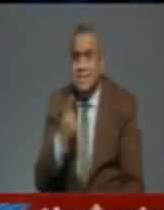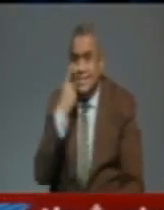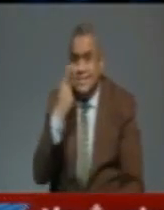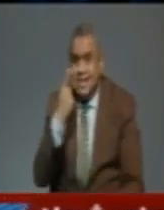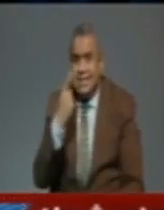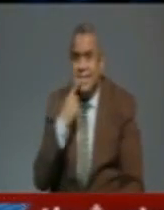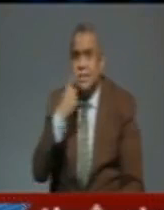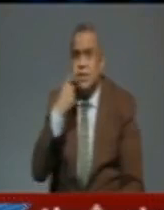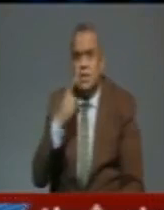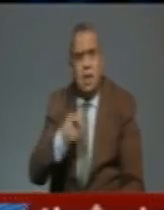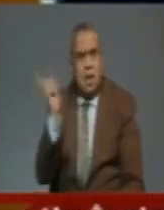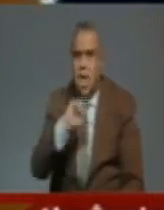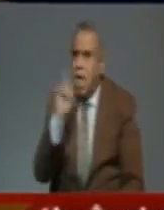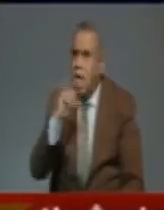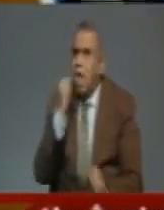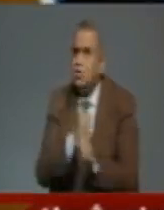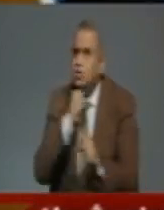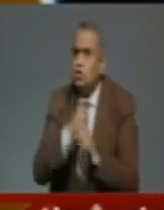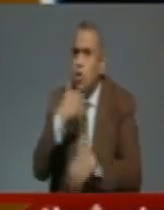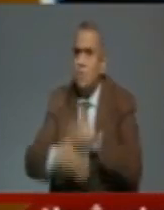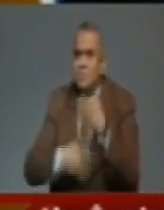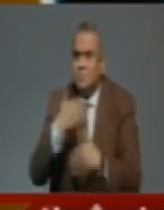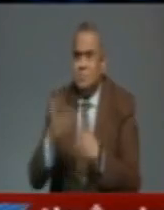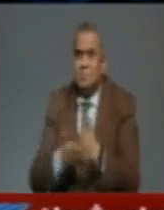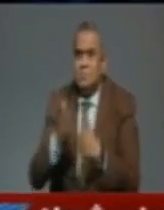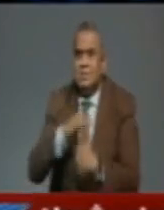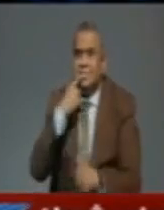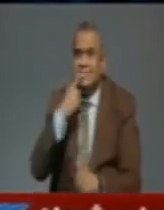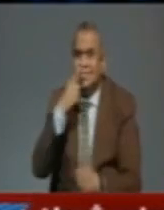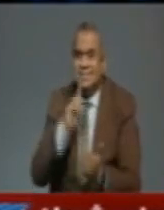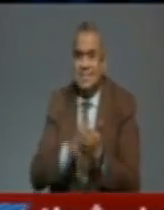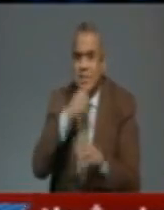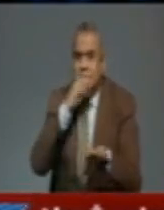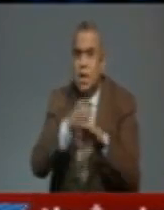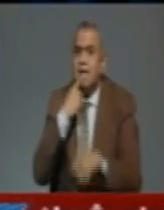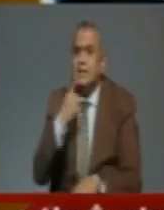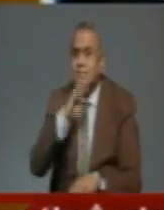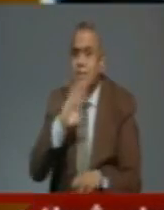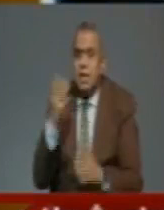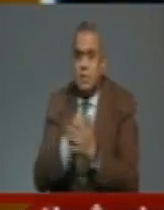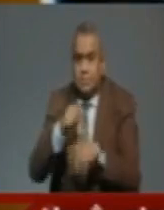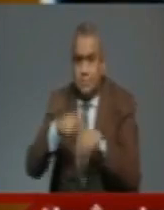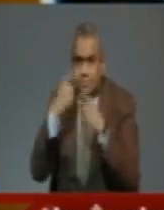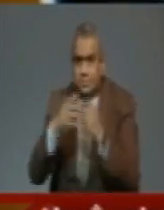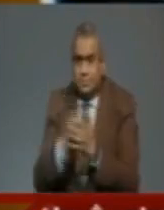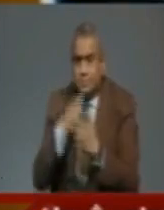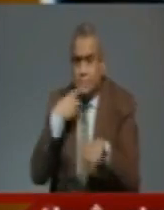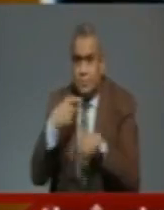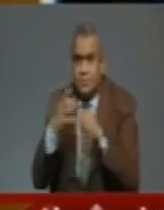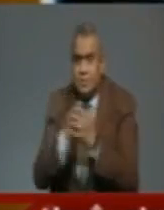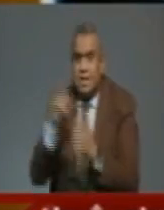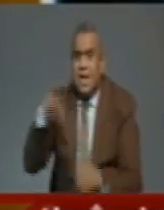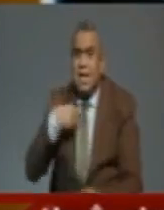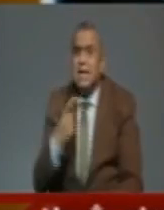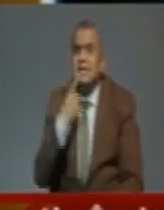هتلاقي محطه هناك شغاله زي اللي سيادتك هتشوف سي ام اي النهارده كتير. اللي هو ما هو سيادتك اللي انا خلصت، ولكن هاتشسون عايزه سنه عشان تعمل